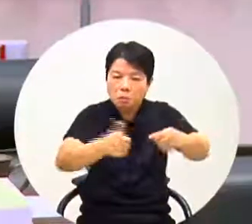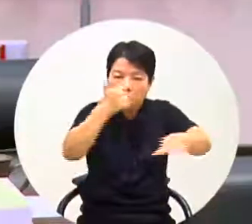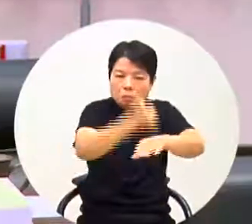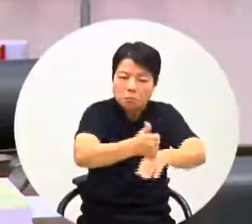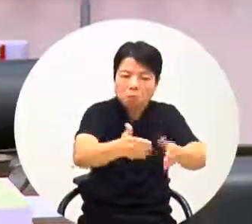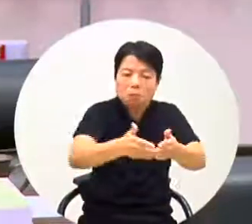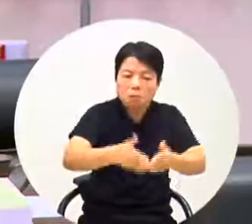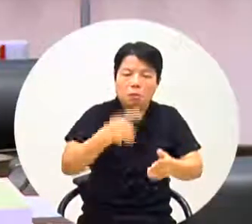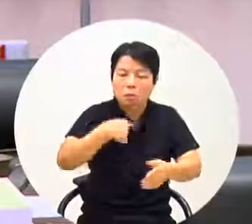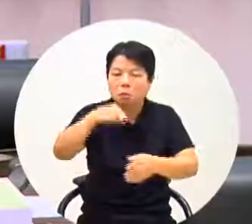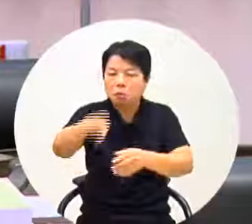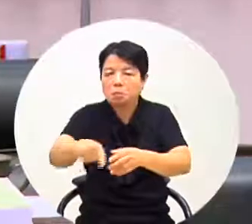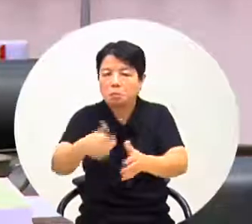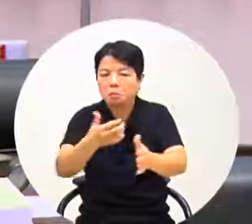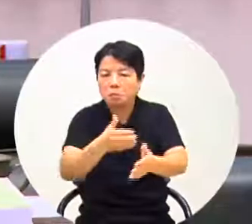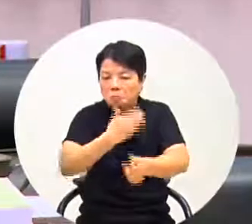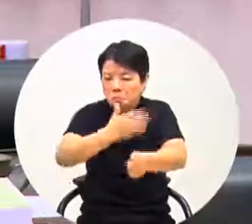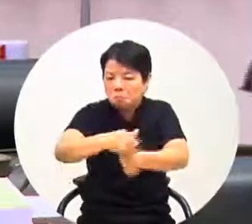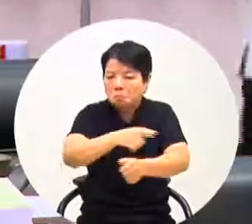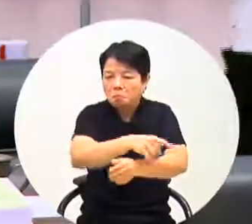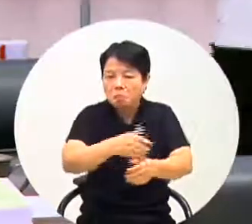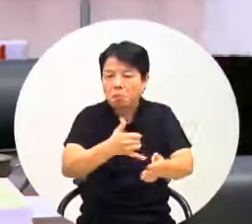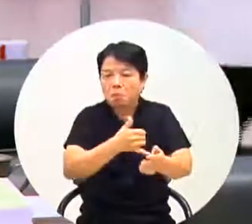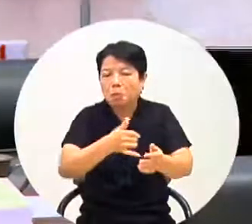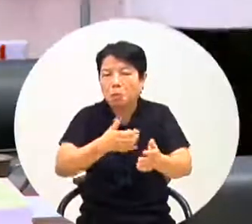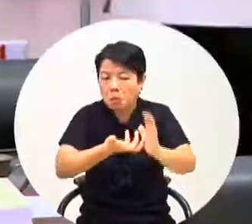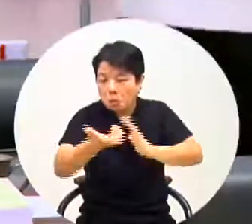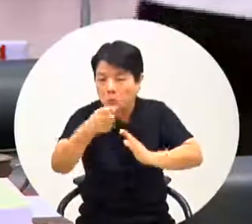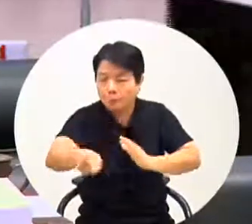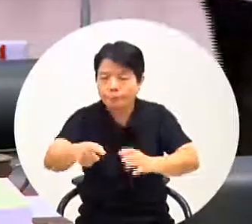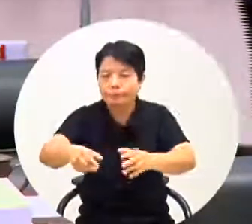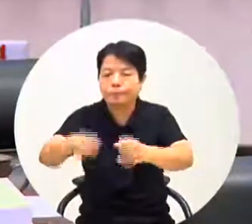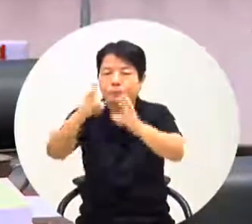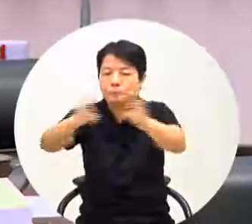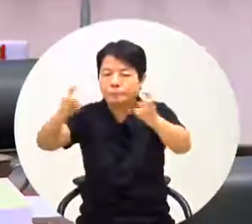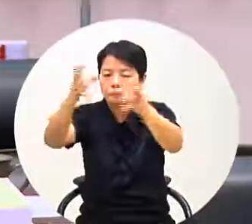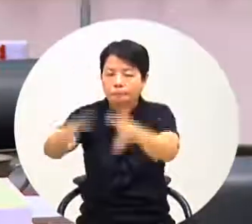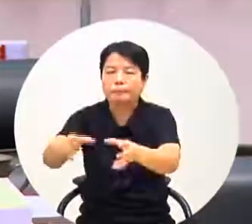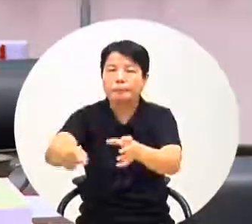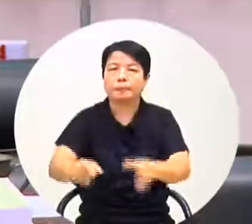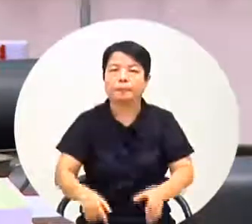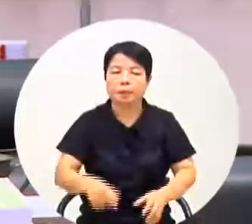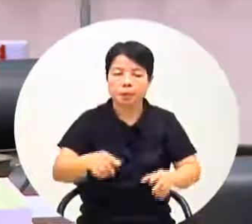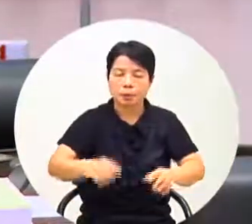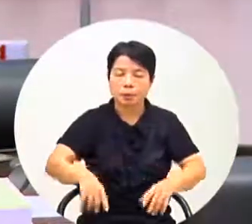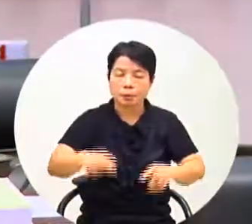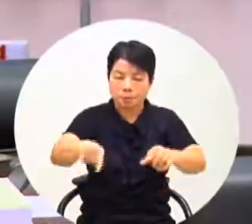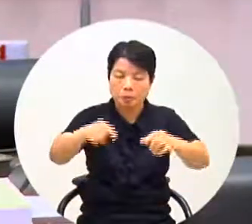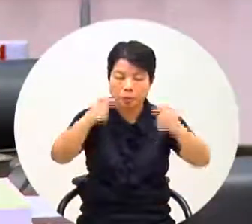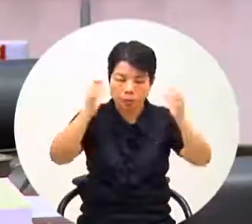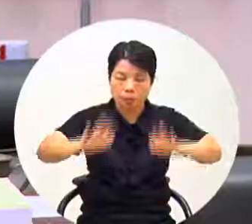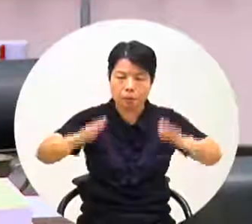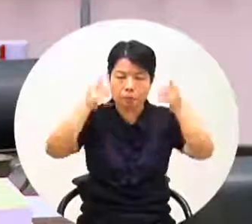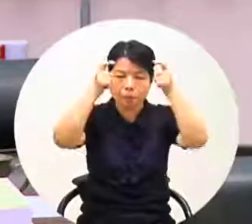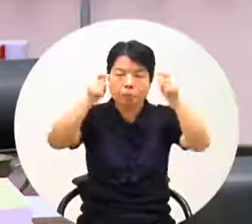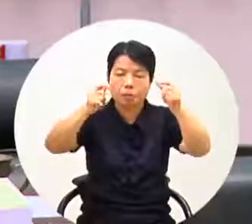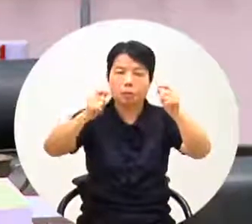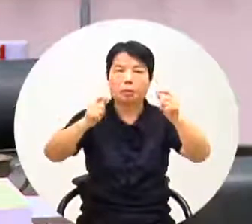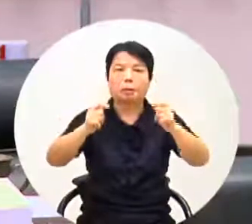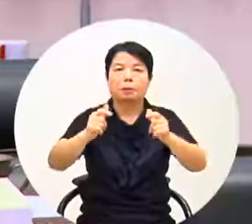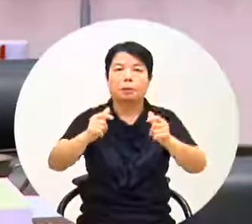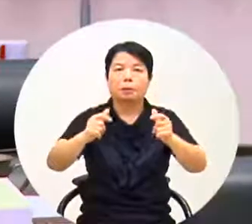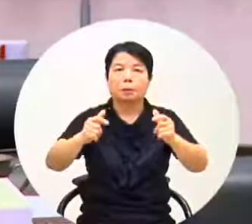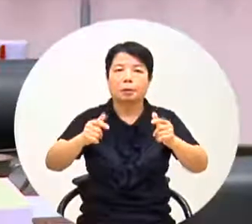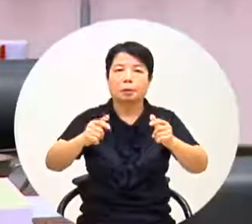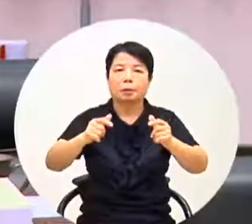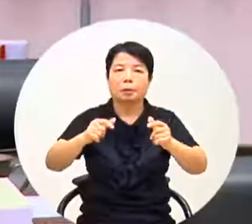建那庙。竟然我们国民政府现在这种动静，竟然说要开新台资讯站要